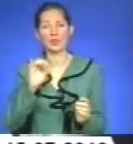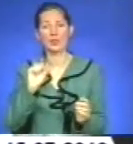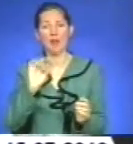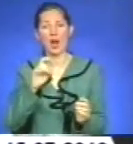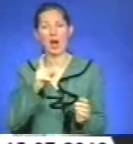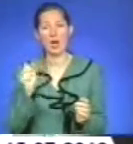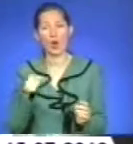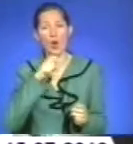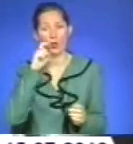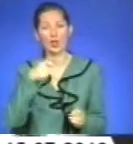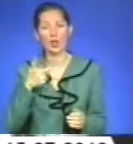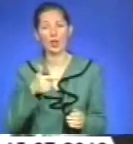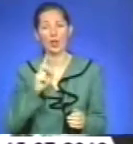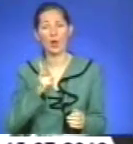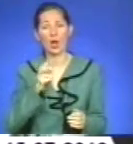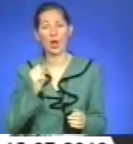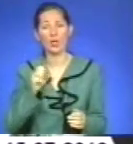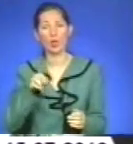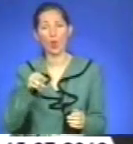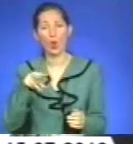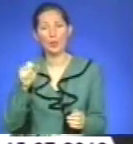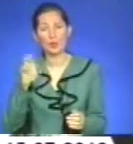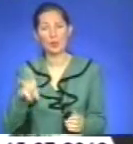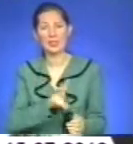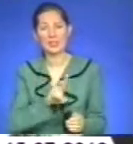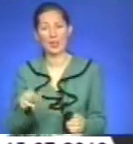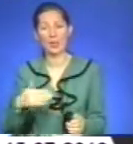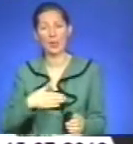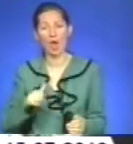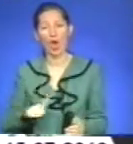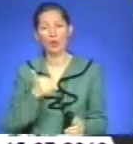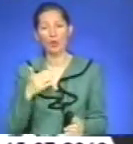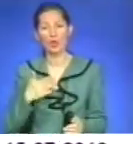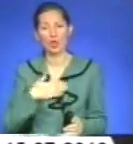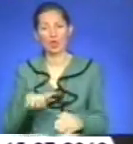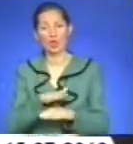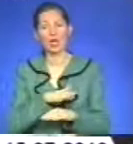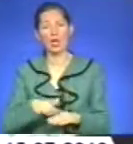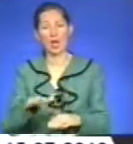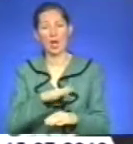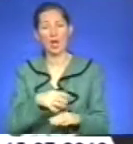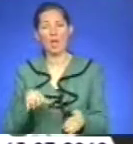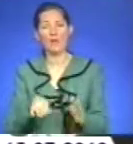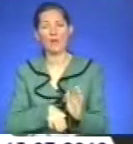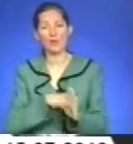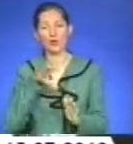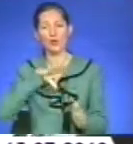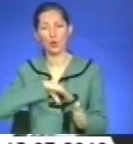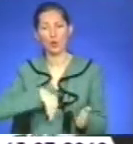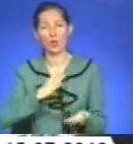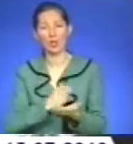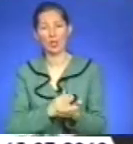Української греко-католицької церкви. Ми гордимося, що у нас край високодуховний, є тісна